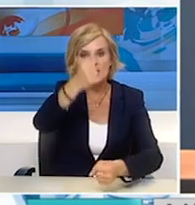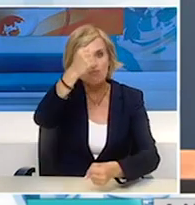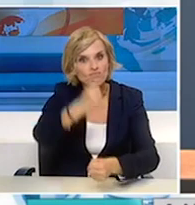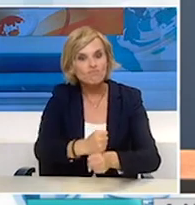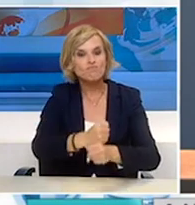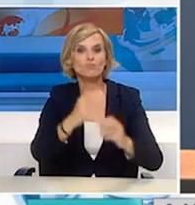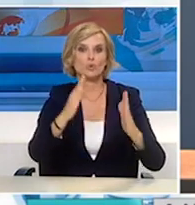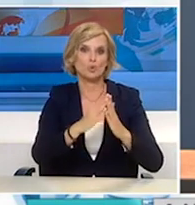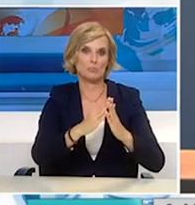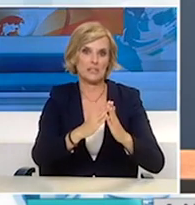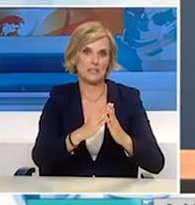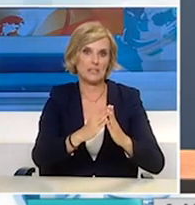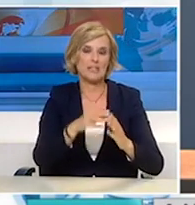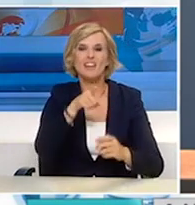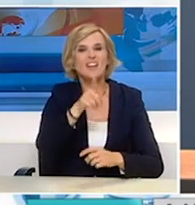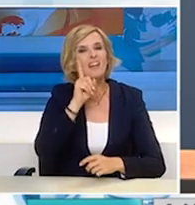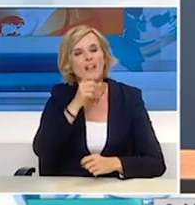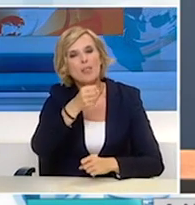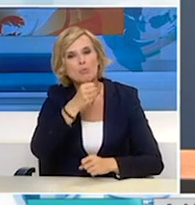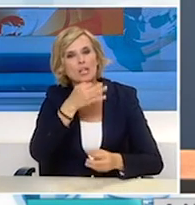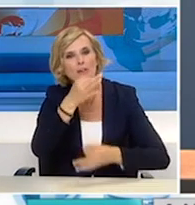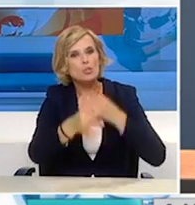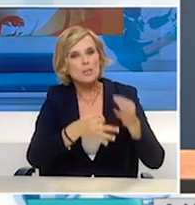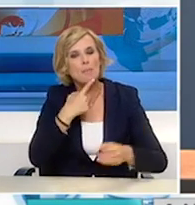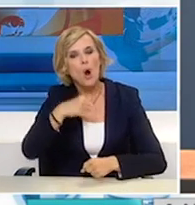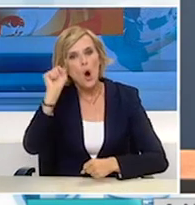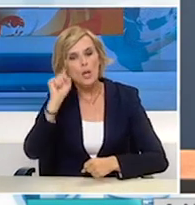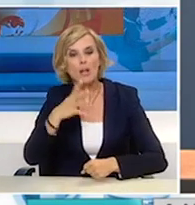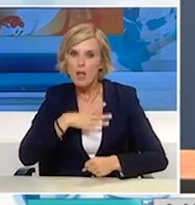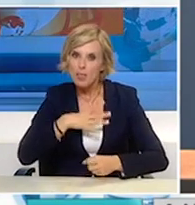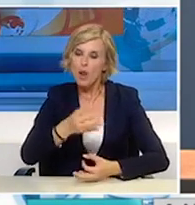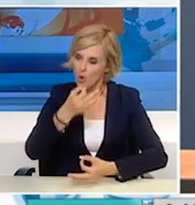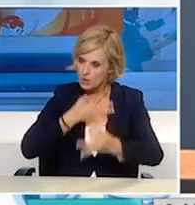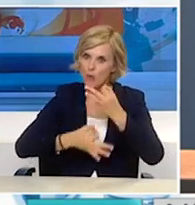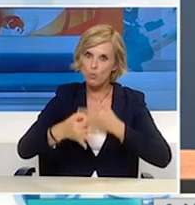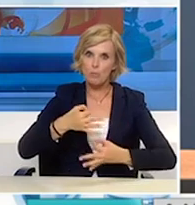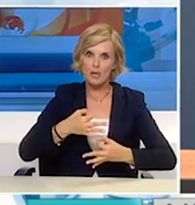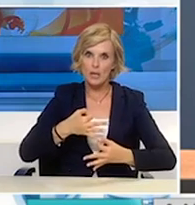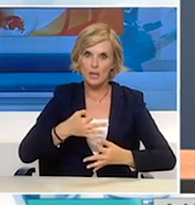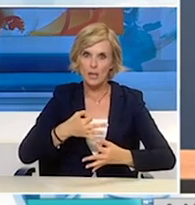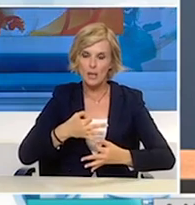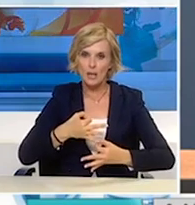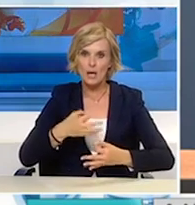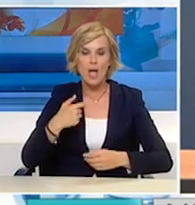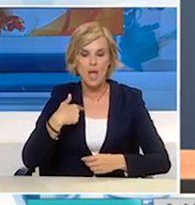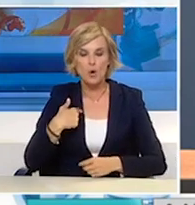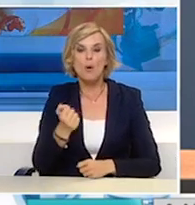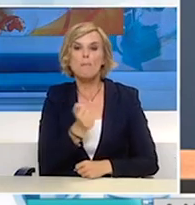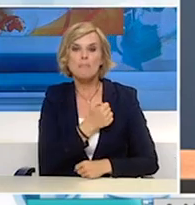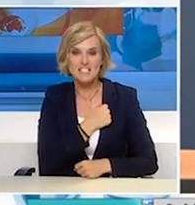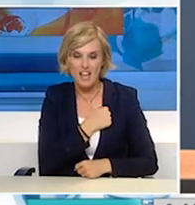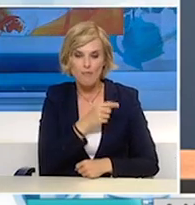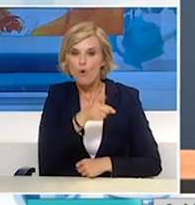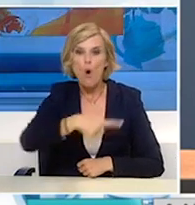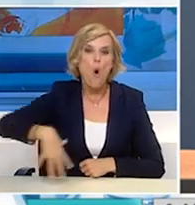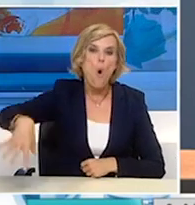ξέρω πού βασίζεται η δημοσιογράφος. Θα ήθελα να τα δω αυτά τα δεδομένα ή να κοινοποιηθούν σε εμάς και στην Επιτροπή. Εγώ θεωρώ ότι υπήρχε πολύ μεγάλη συμμόρφωση του κόσμου κατά τη